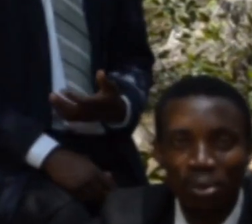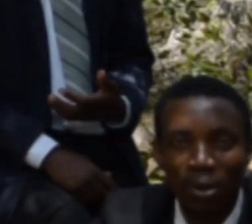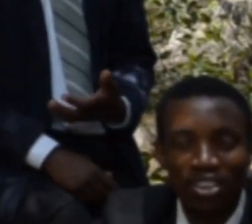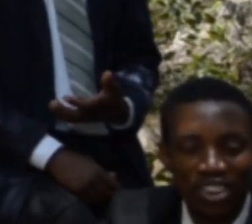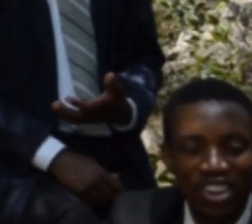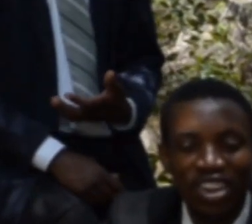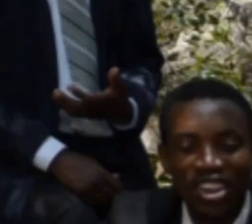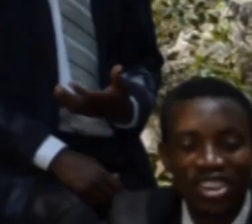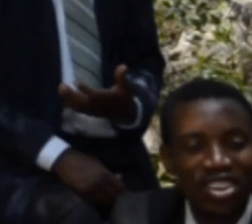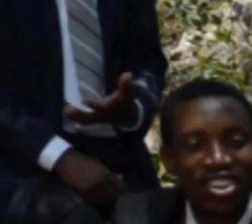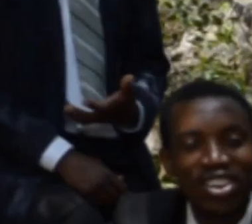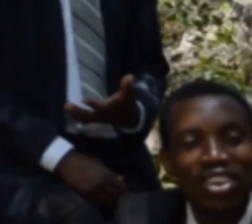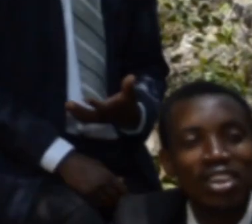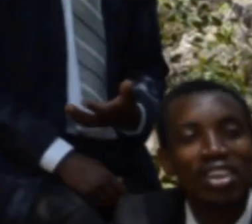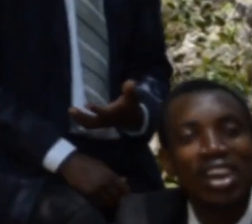Waribi wacheki